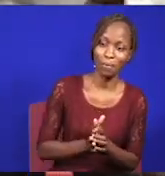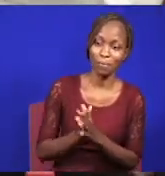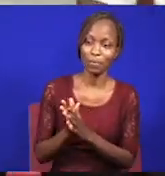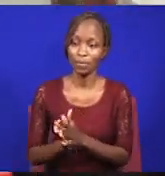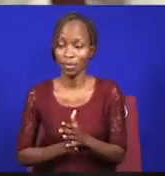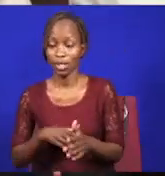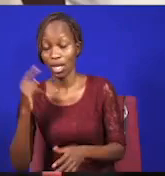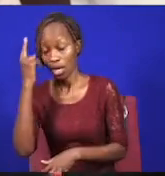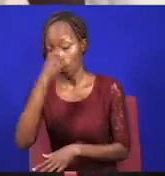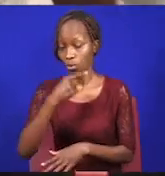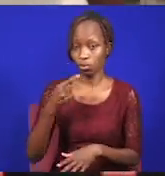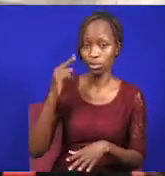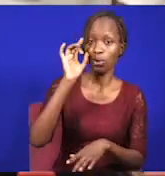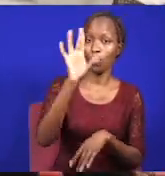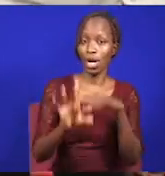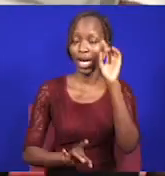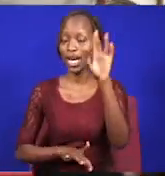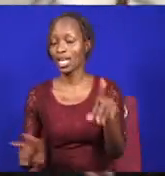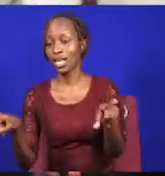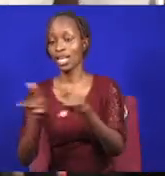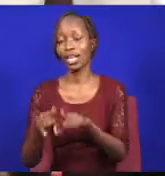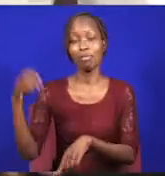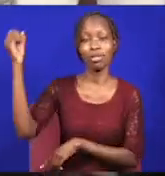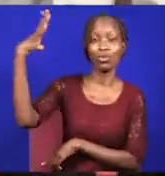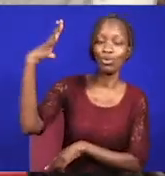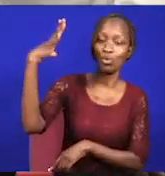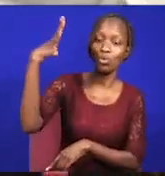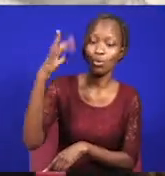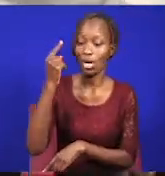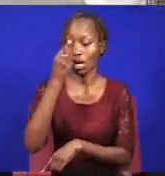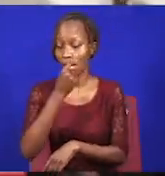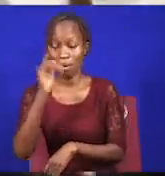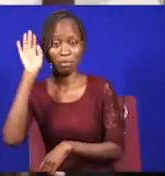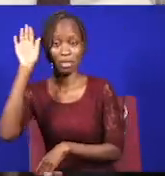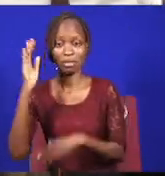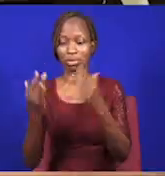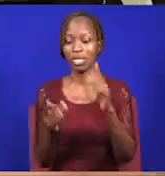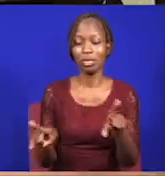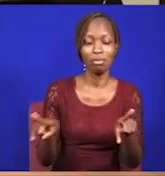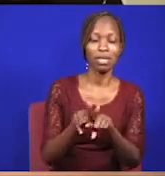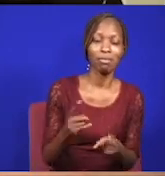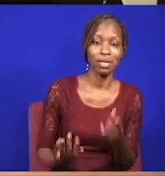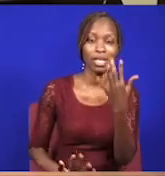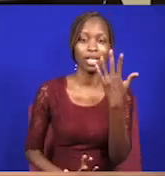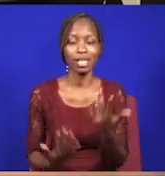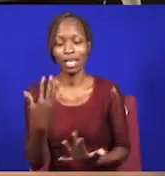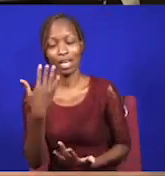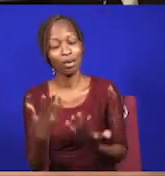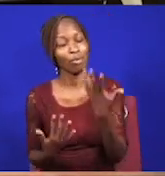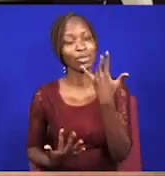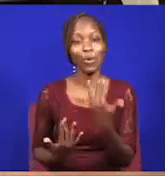Uso, uso wang'ara kama jua, macho kama miale ya